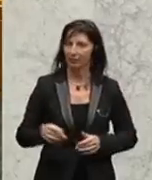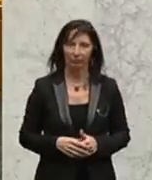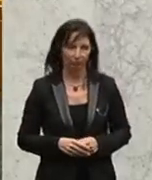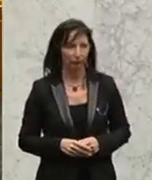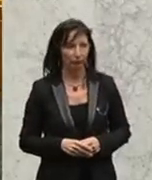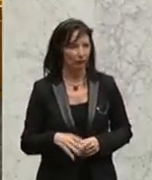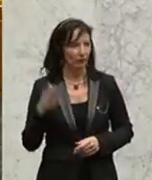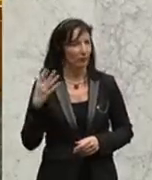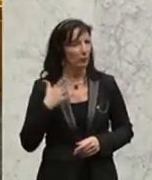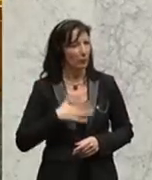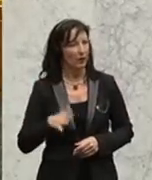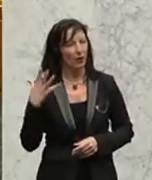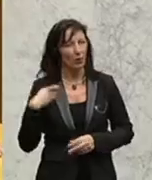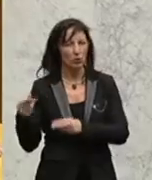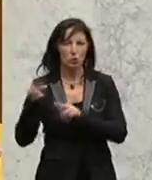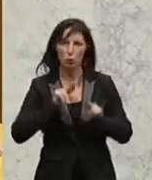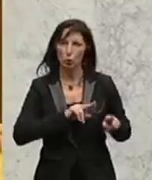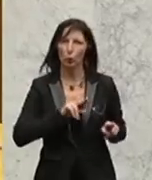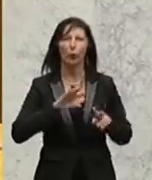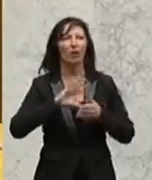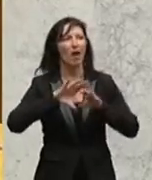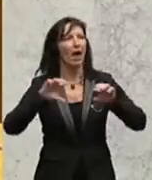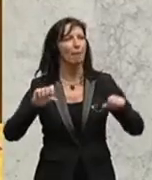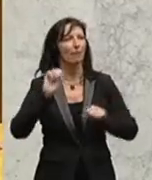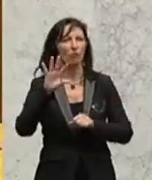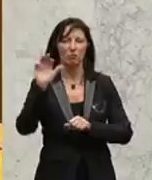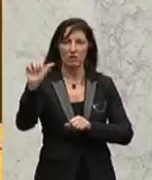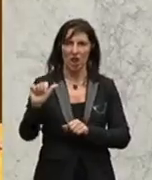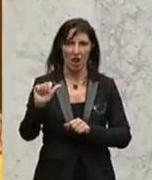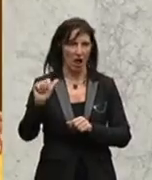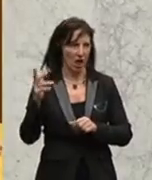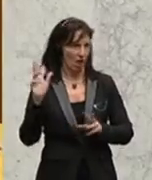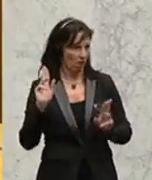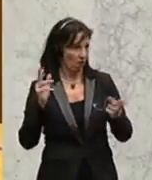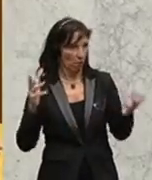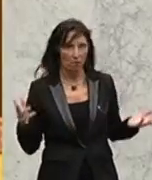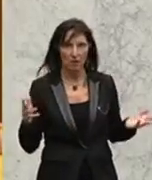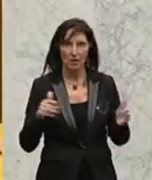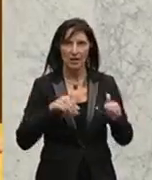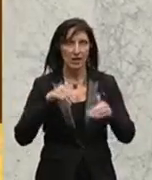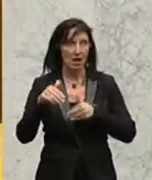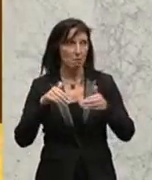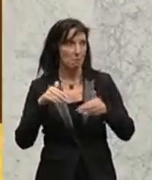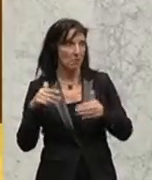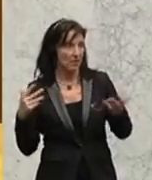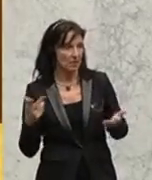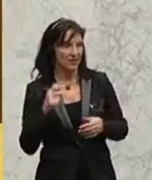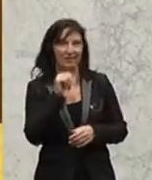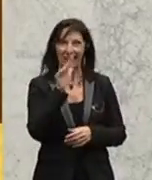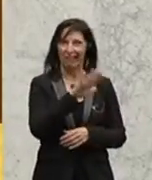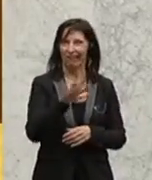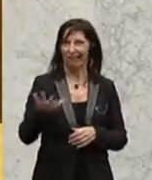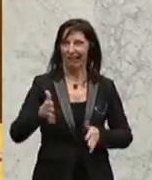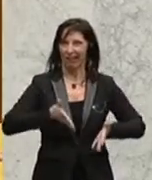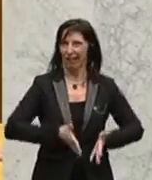Ich möchte noch einmal ganz kurz zur 15a-Vereinbarung zurückkommen, weil irgendwie war ich jetzt ganz weit weg, ob jetzt unser Minister zuständig ist, dass keine Kinder